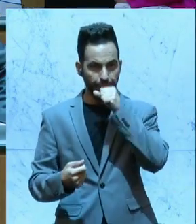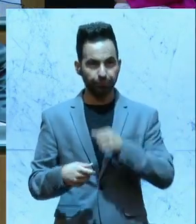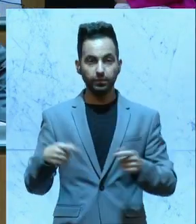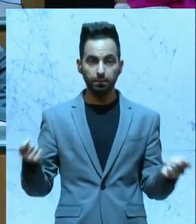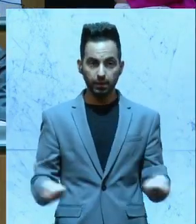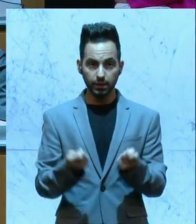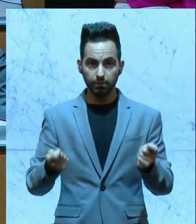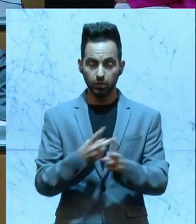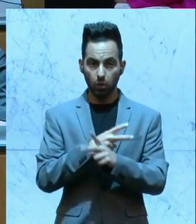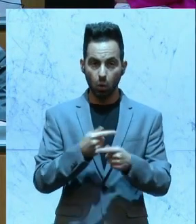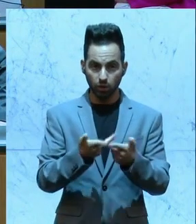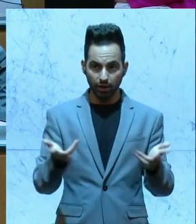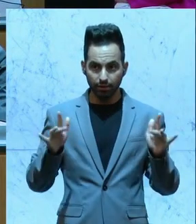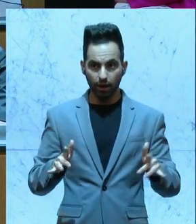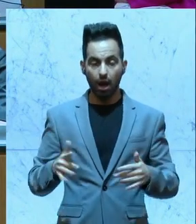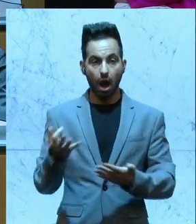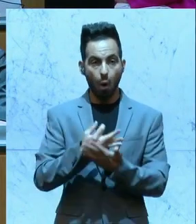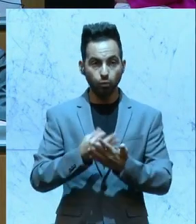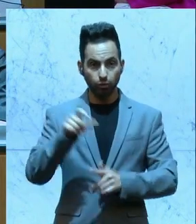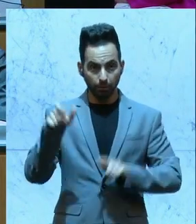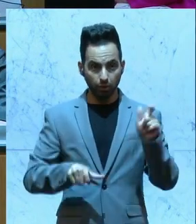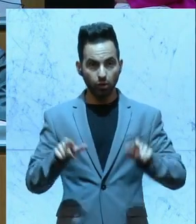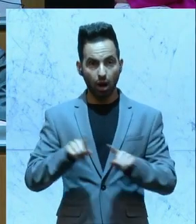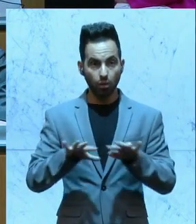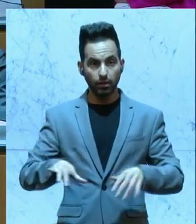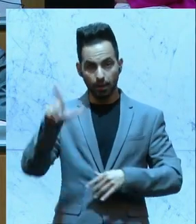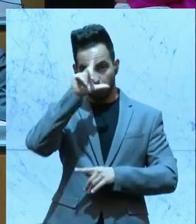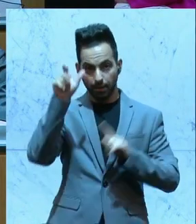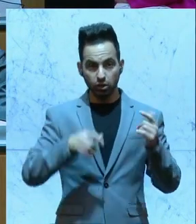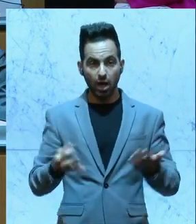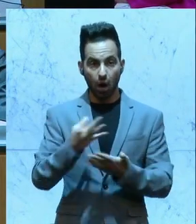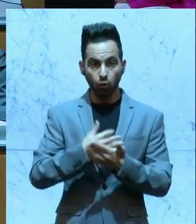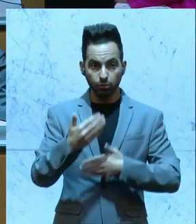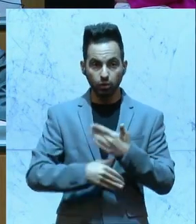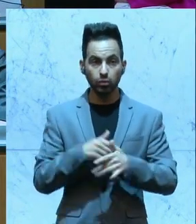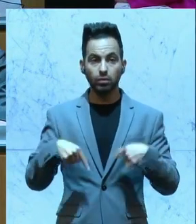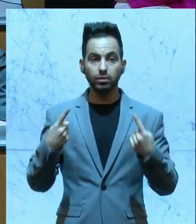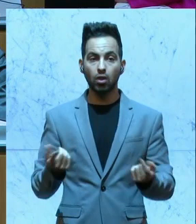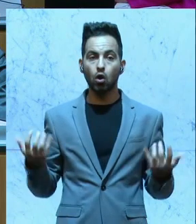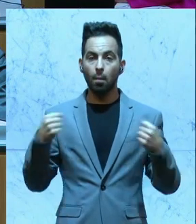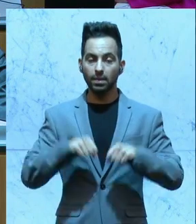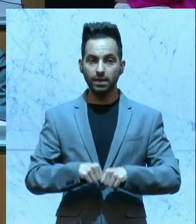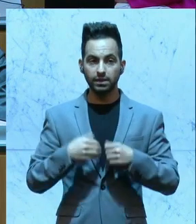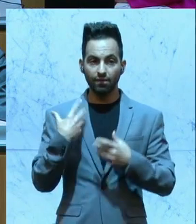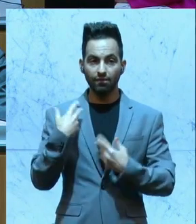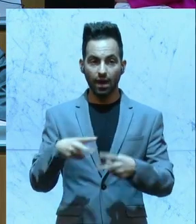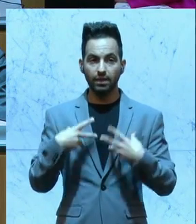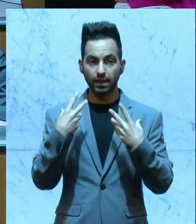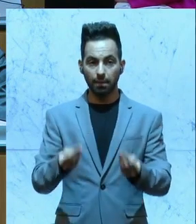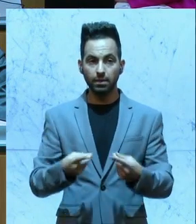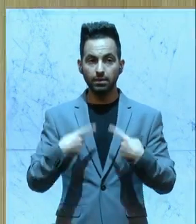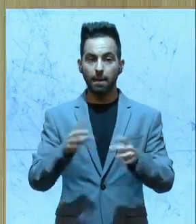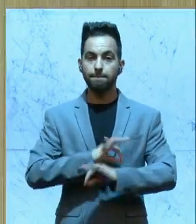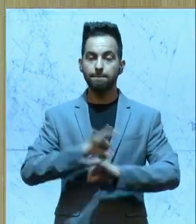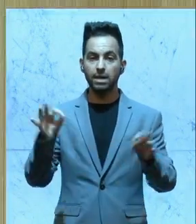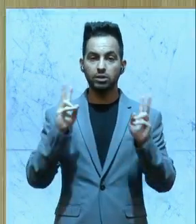in Österreich, bilden Menschen aus, jeder Betrieb bildet Menschen aus, um Kompetenzen weiterzugeben, damit auch das Bestmögliche aus